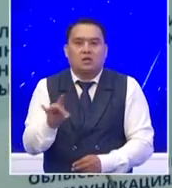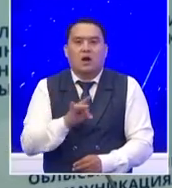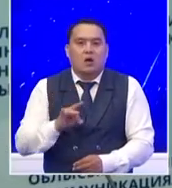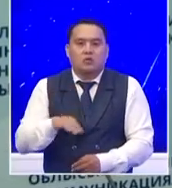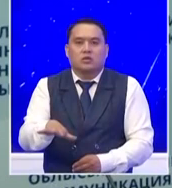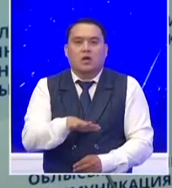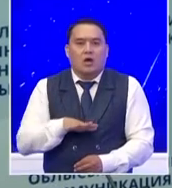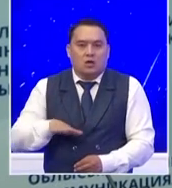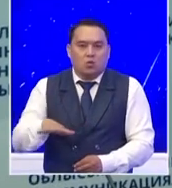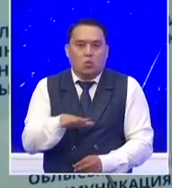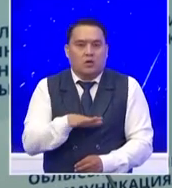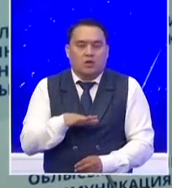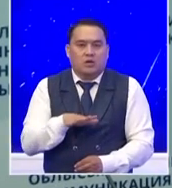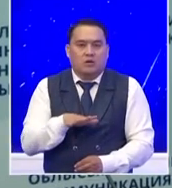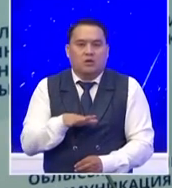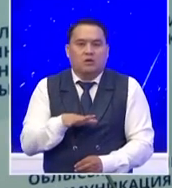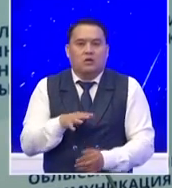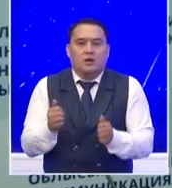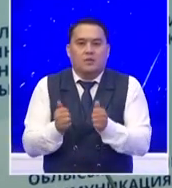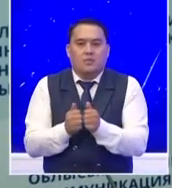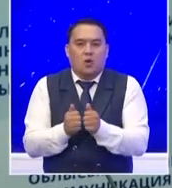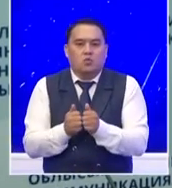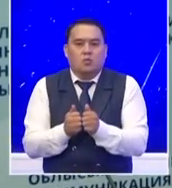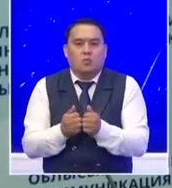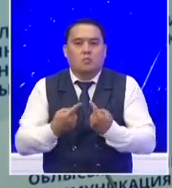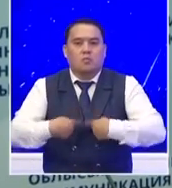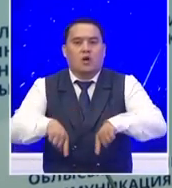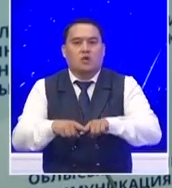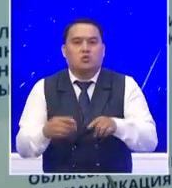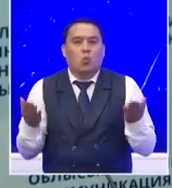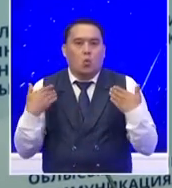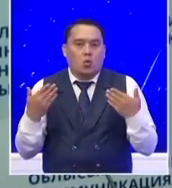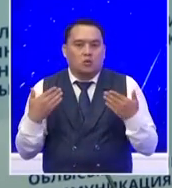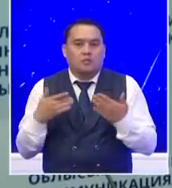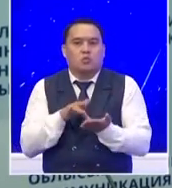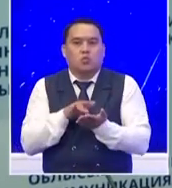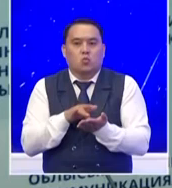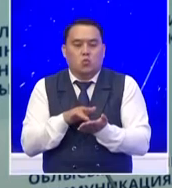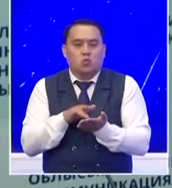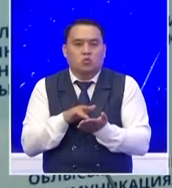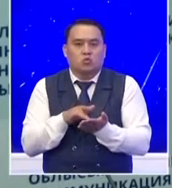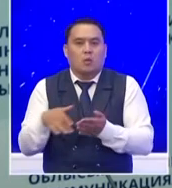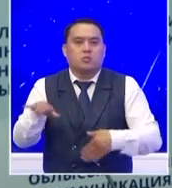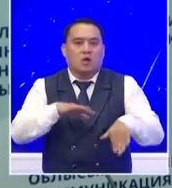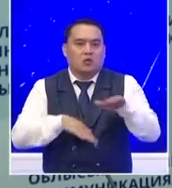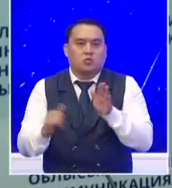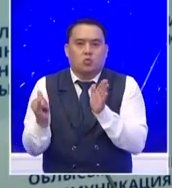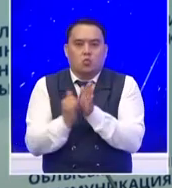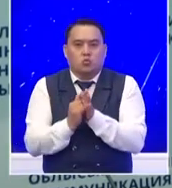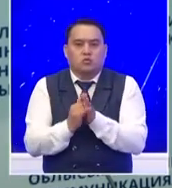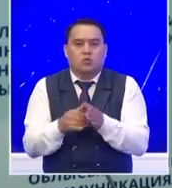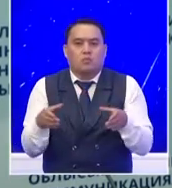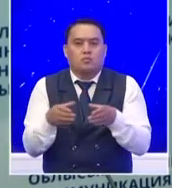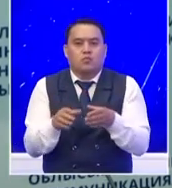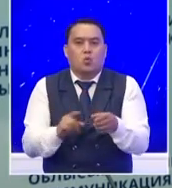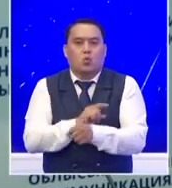территории к ведущим базам отдыха, туристическим базам, пляжам будут установлены мобильные